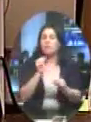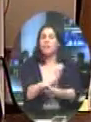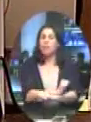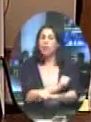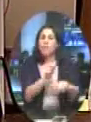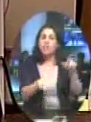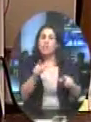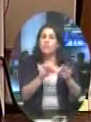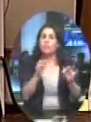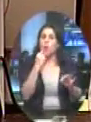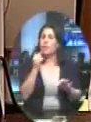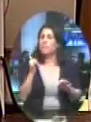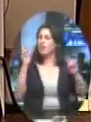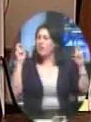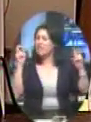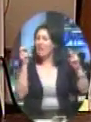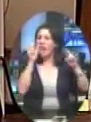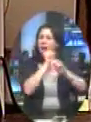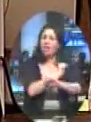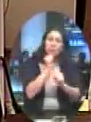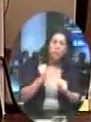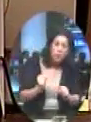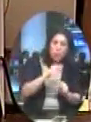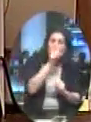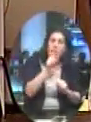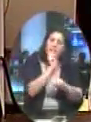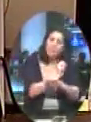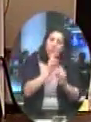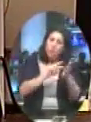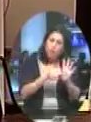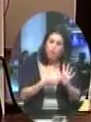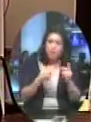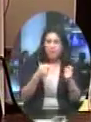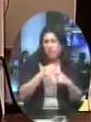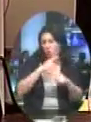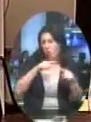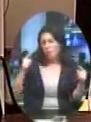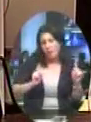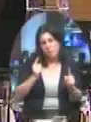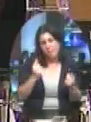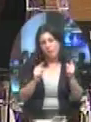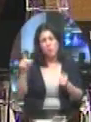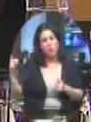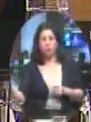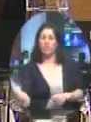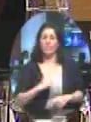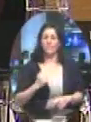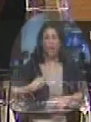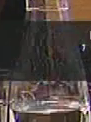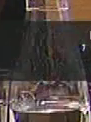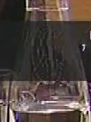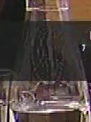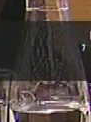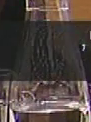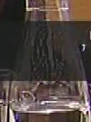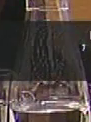ואנשים יתחילו להגיד מה זאת הגדרה, אסיר ביטחוני, אולי זה אסיר פוליטי, לגבי כל מיני מקרים, אז הוא ניצח אותנו. אנחנו עושים עכשיו דבר שבאופן מבני, מוסדי, הוא דבר רע, אנחנו מגבילים את חברי